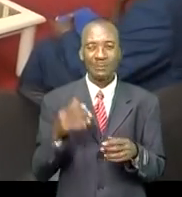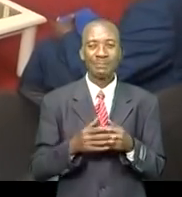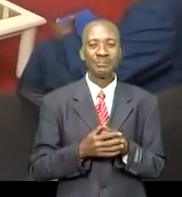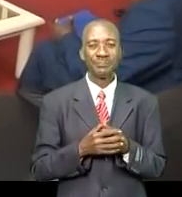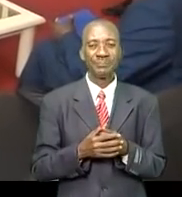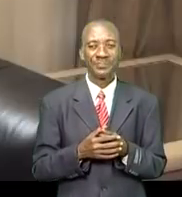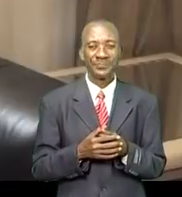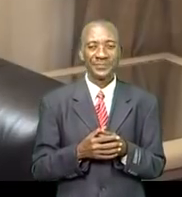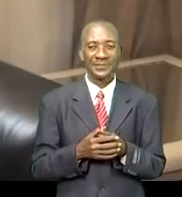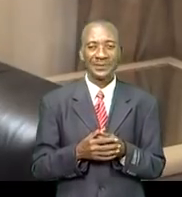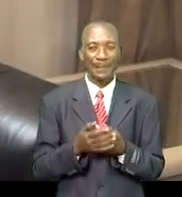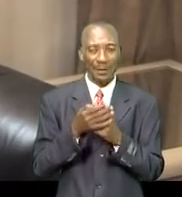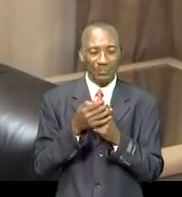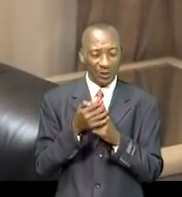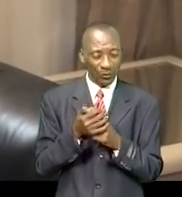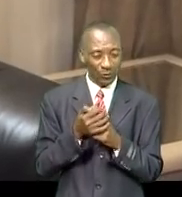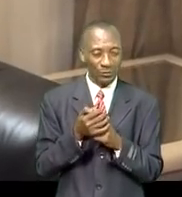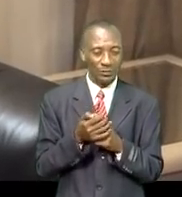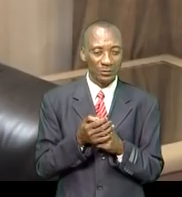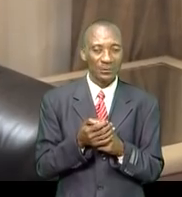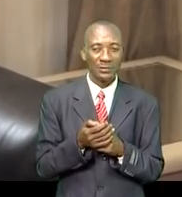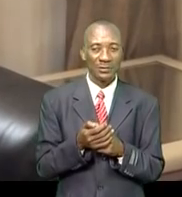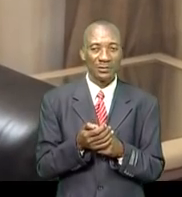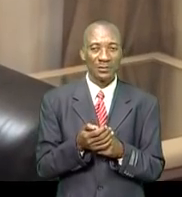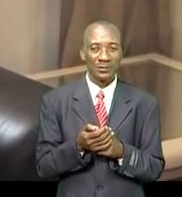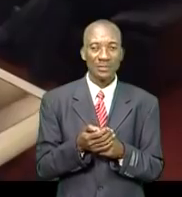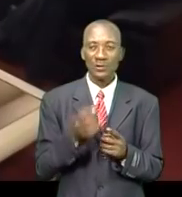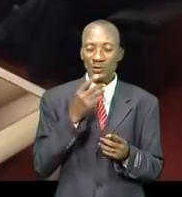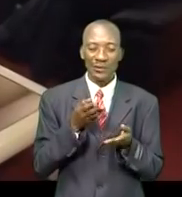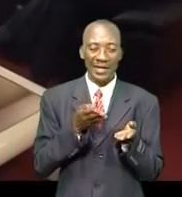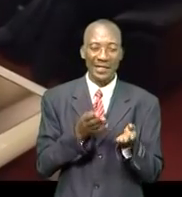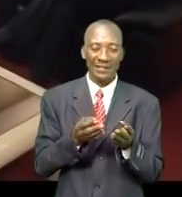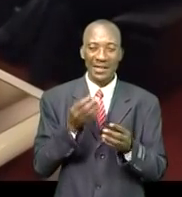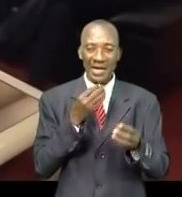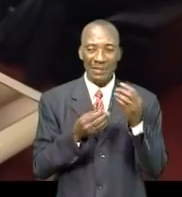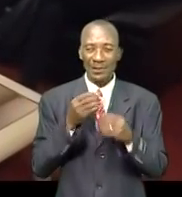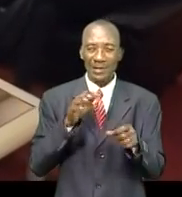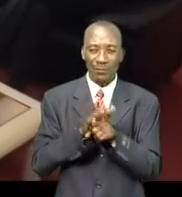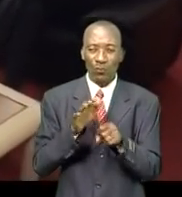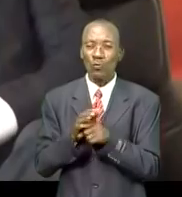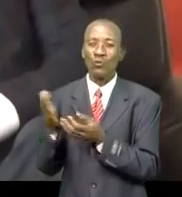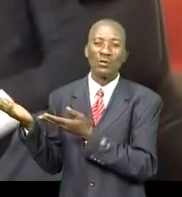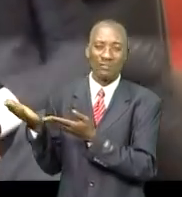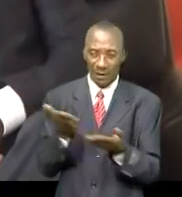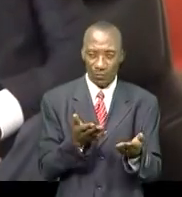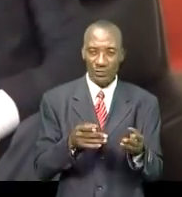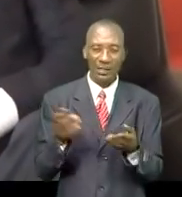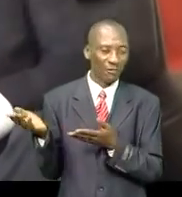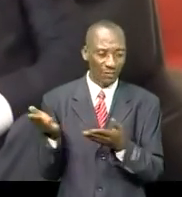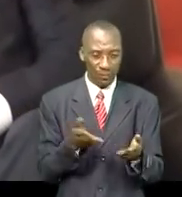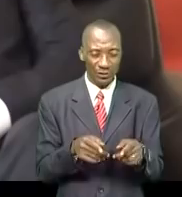annoncent déjà l'arrivée incessamment dans les pays de l'aide alimentaire des tonnes métriques de riz. ces dons